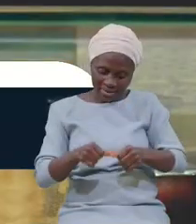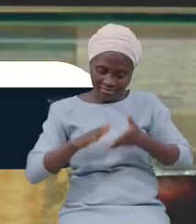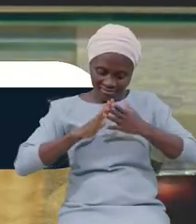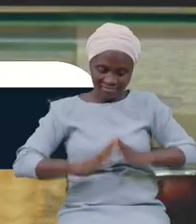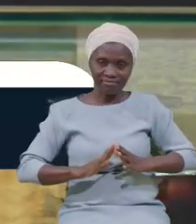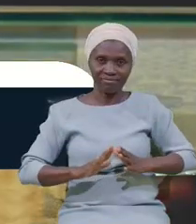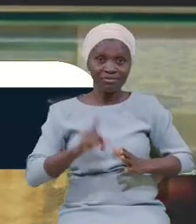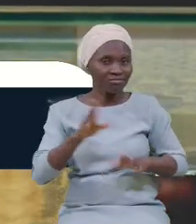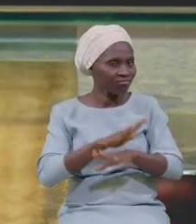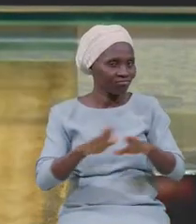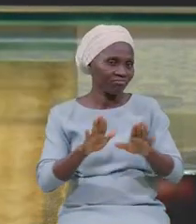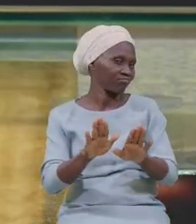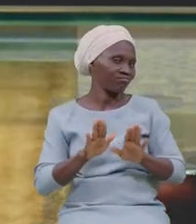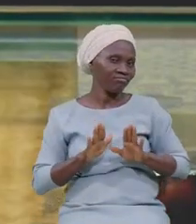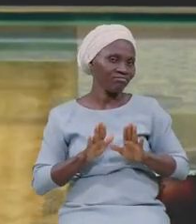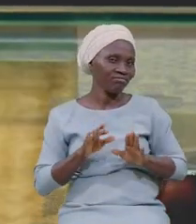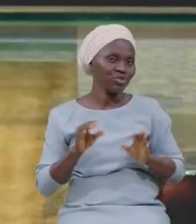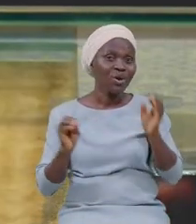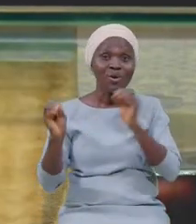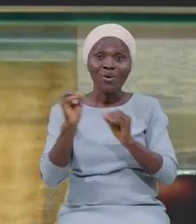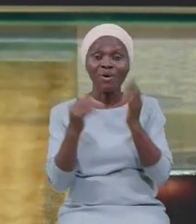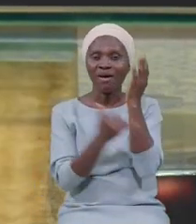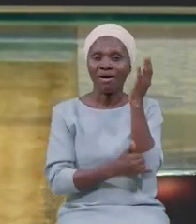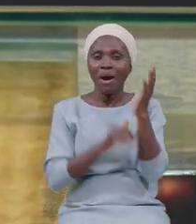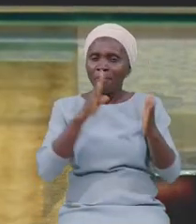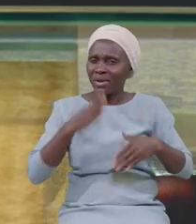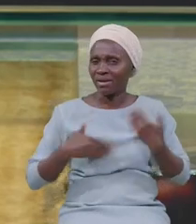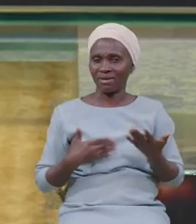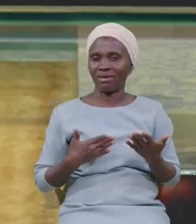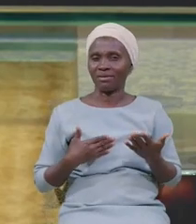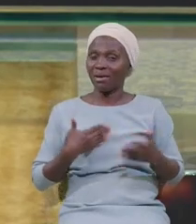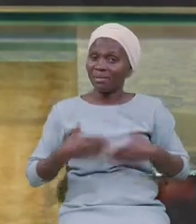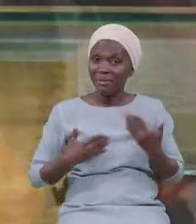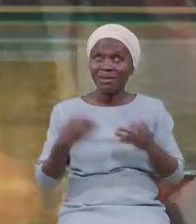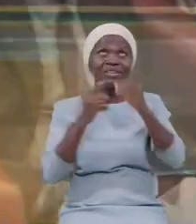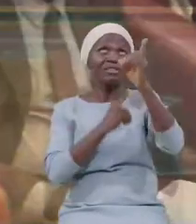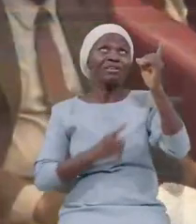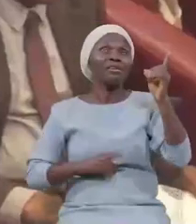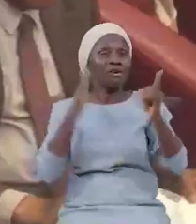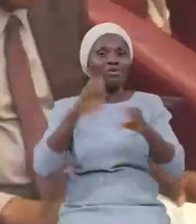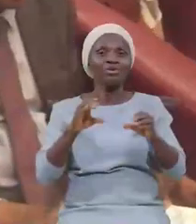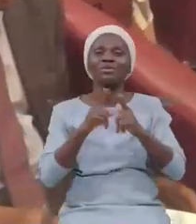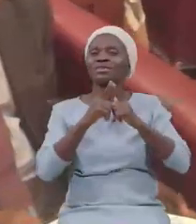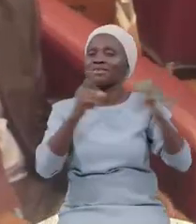la paix constante. Terre, ne crains pas, sois dans l'allégresse et réjouis-toi, car l'Éternel fait de grandes